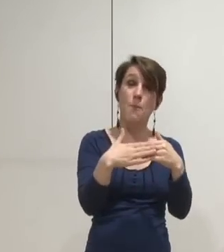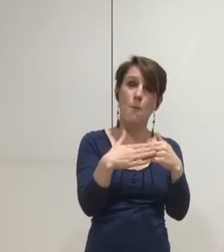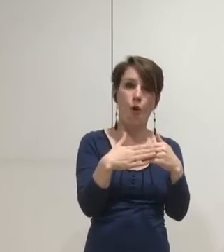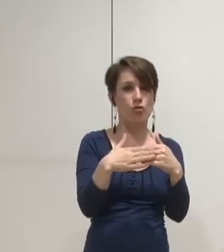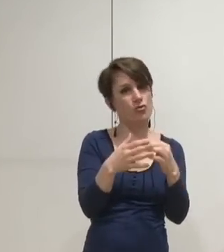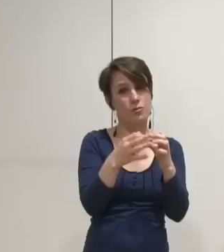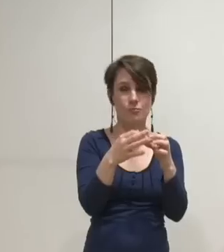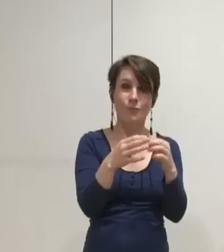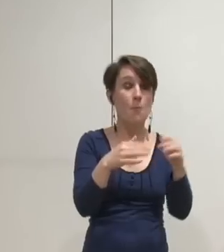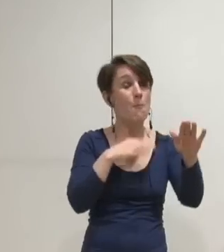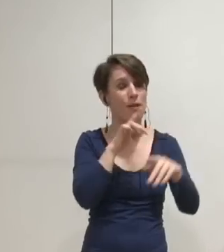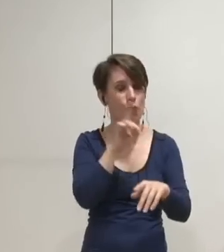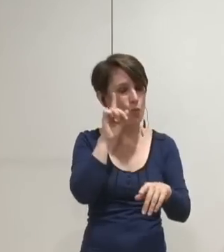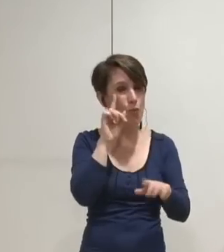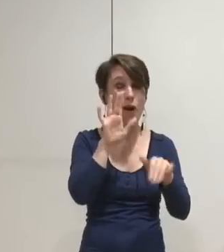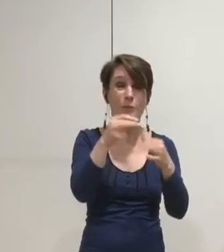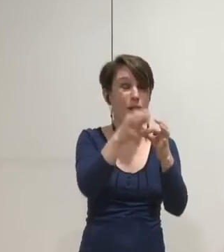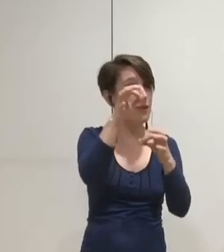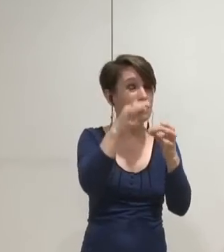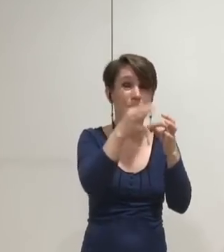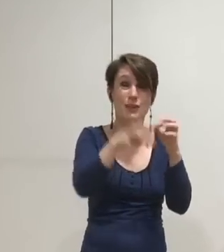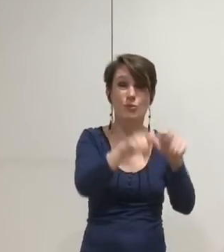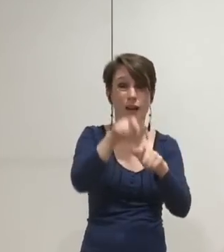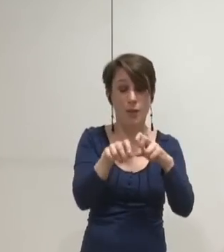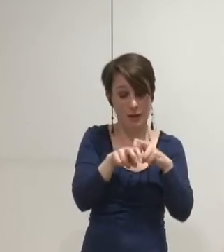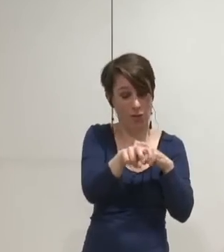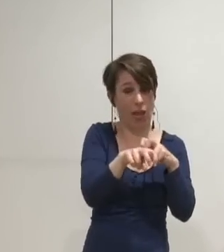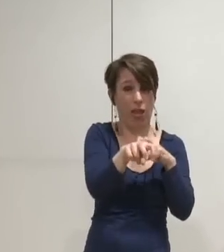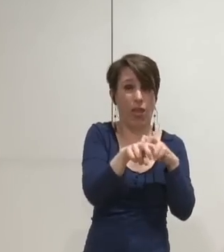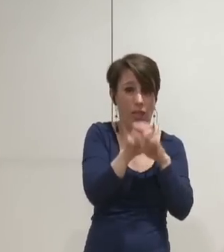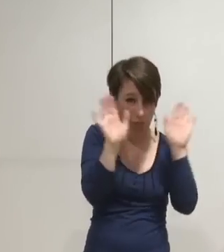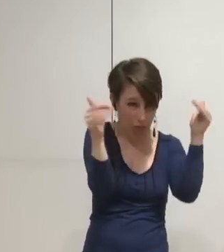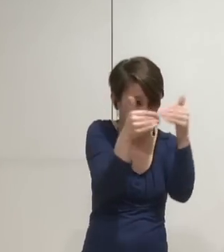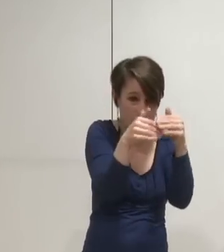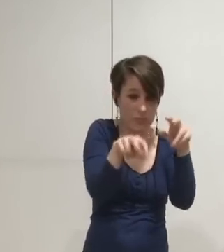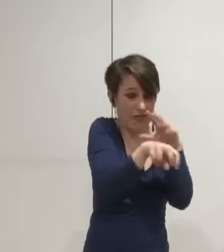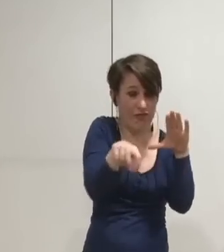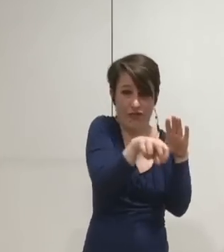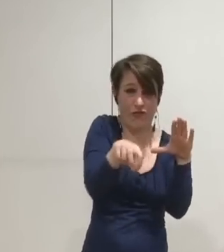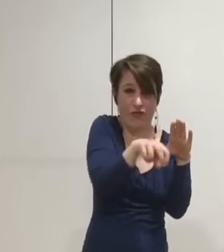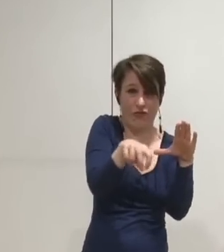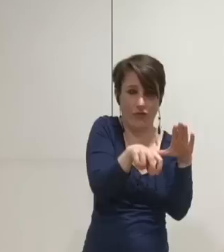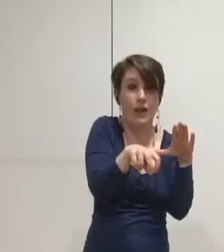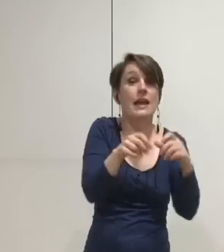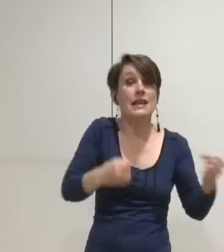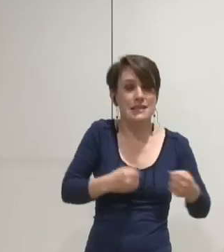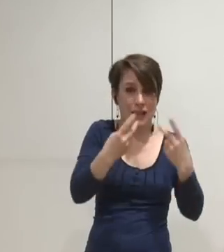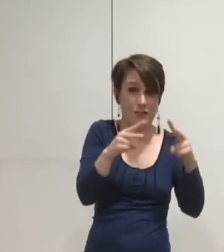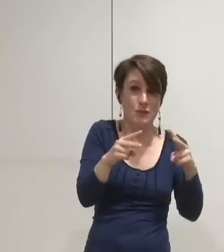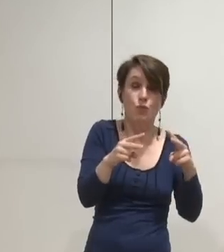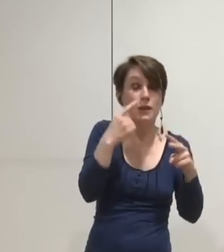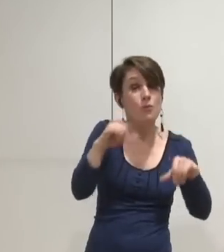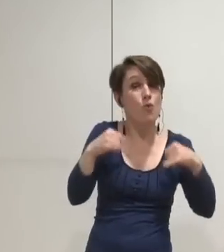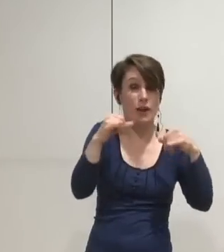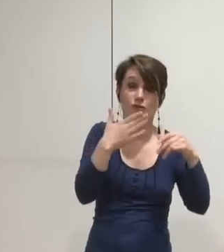dans leur quartier contrairement à ce qu'il s'est fait pendant longtemps les équipements publics surtout en destination des jeunes doivent être